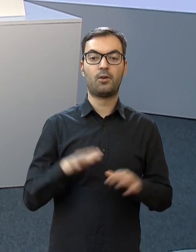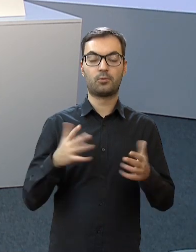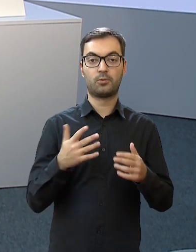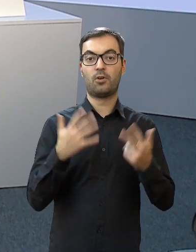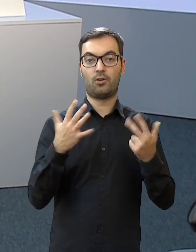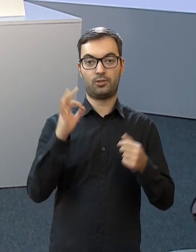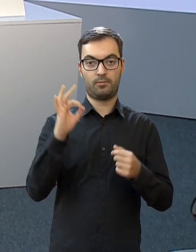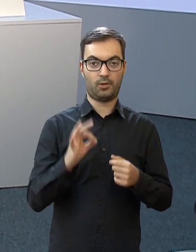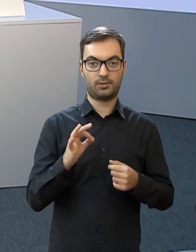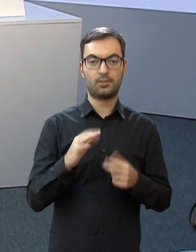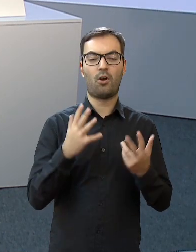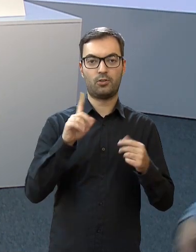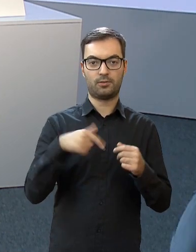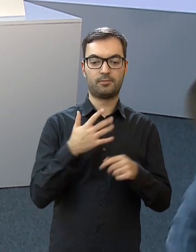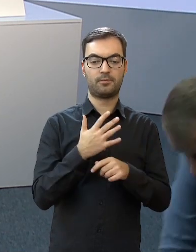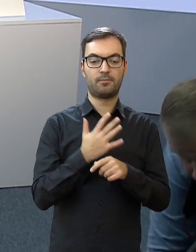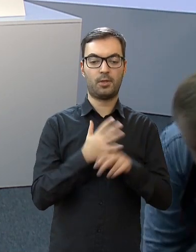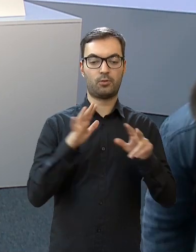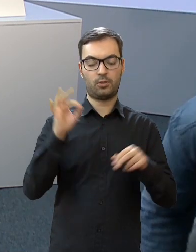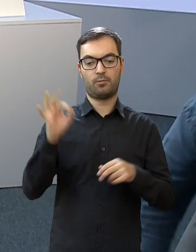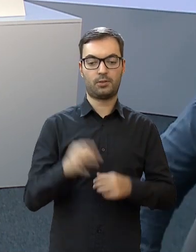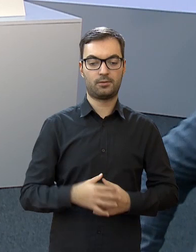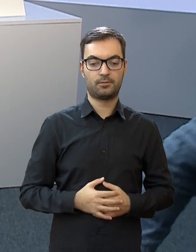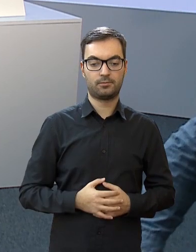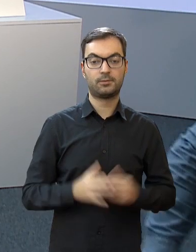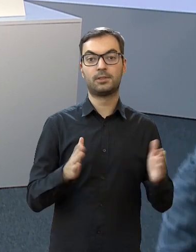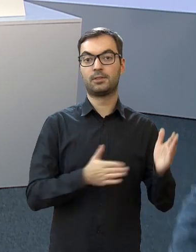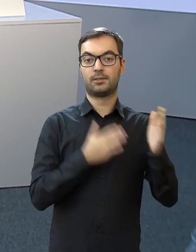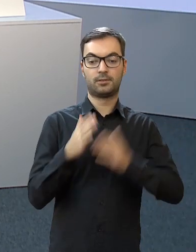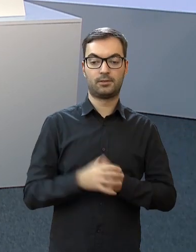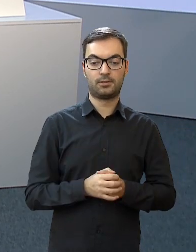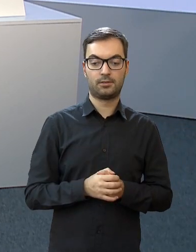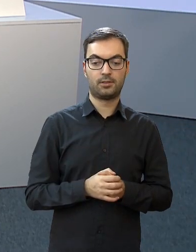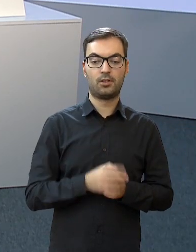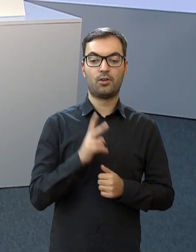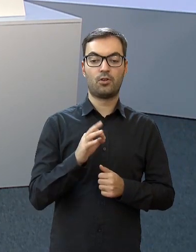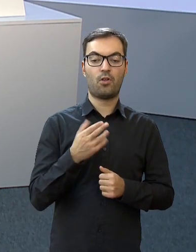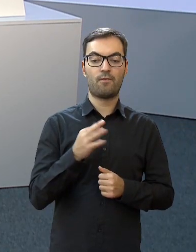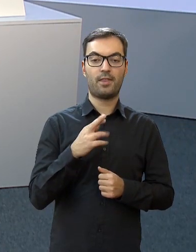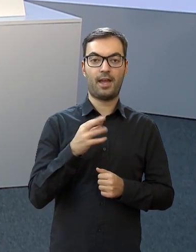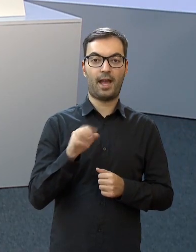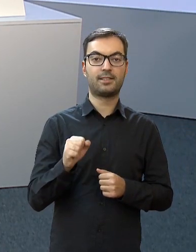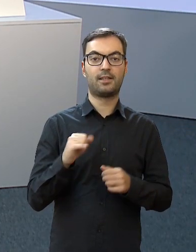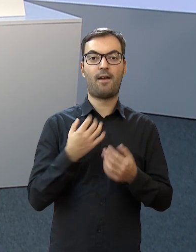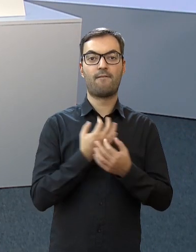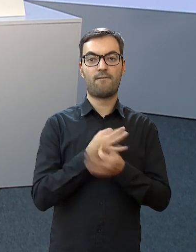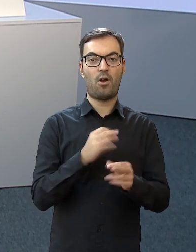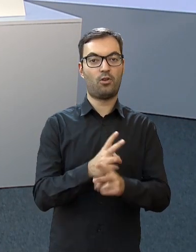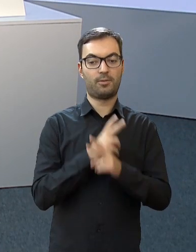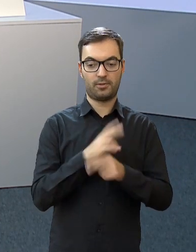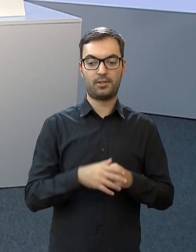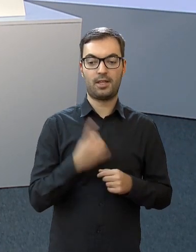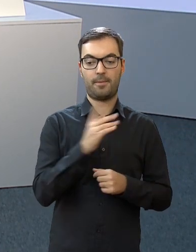,58%. Komitet Wyborczy Konfederacja Wolność i Niepodległość 1